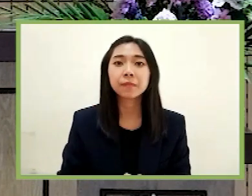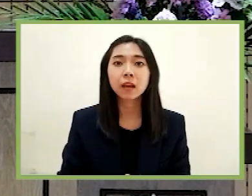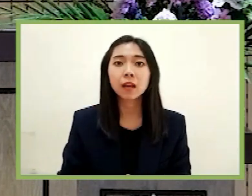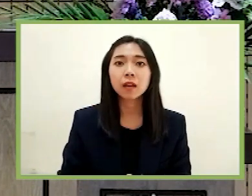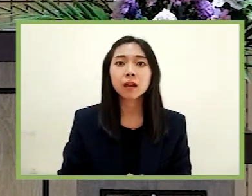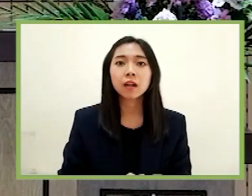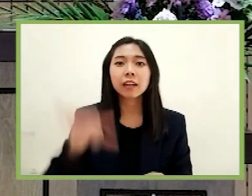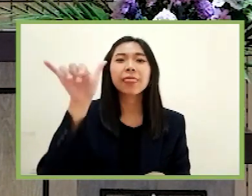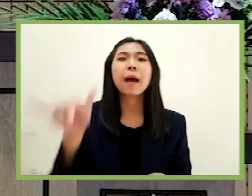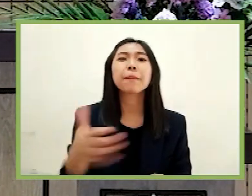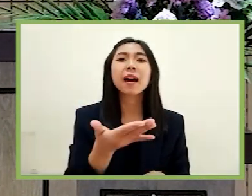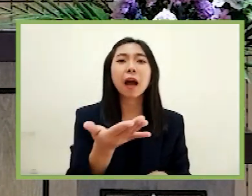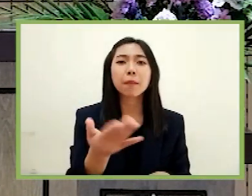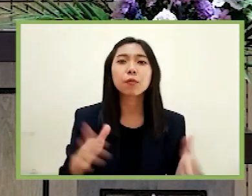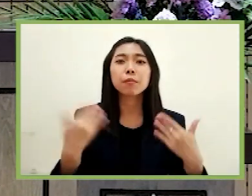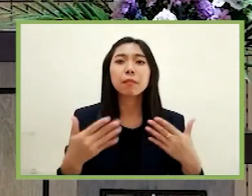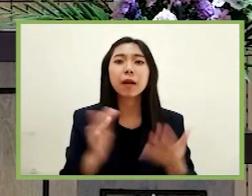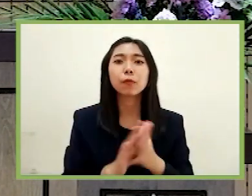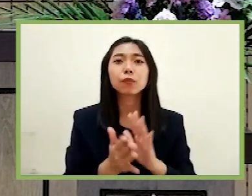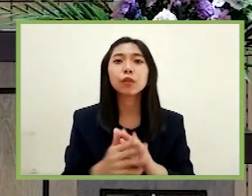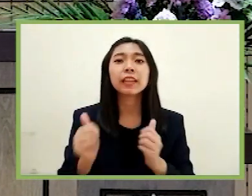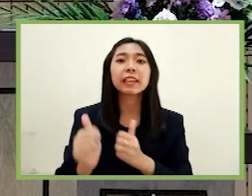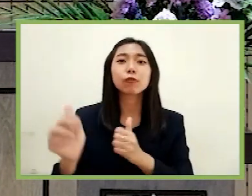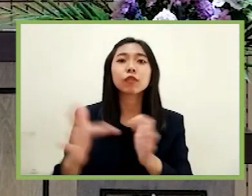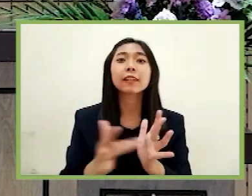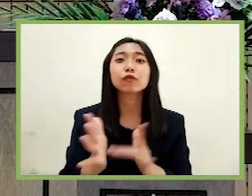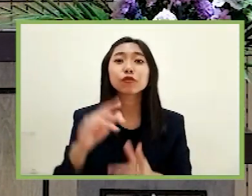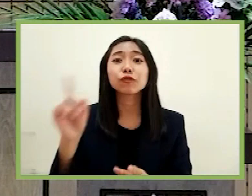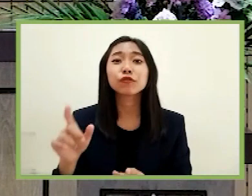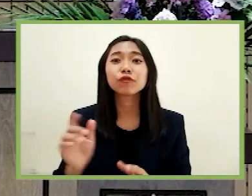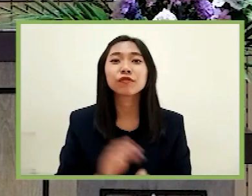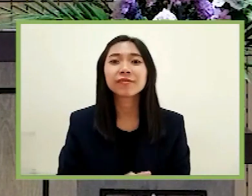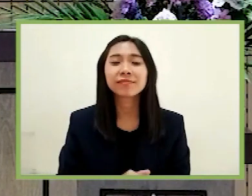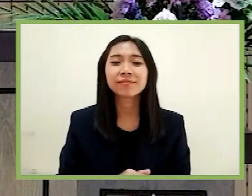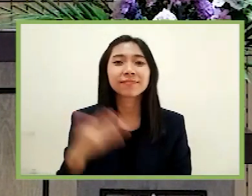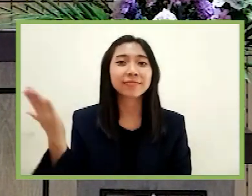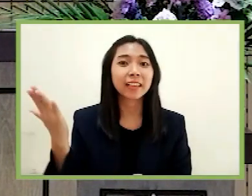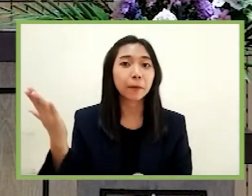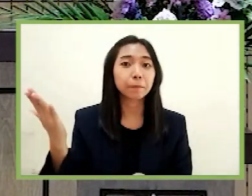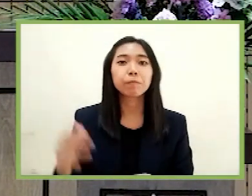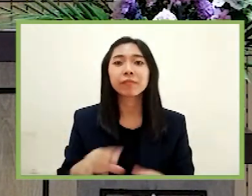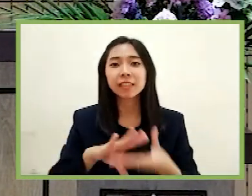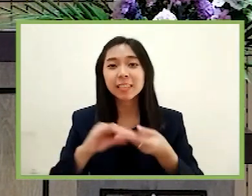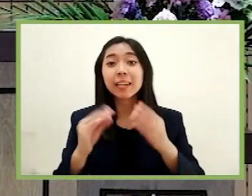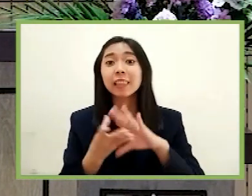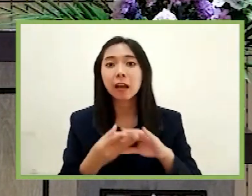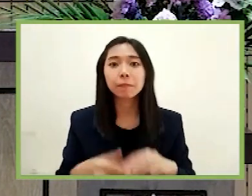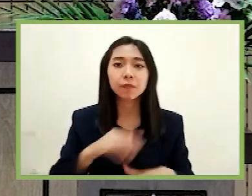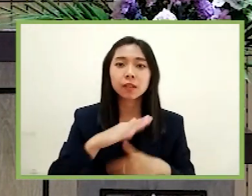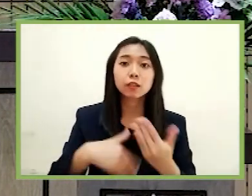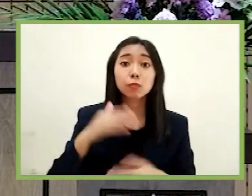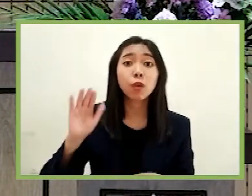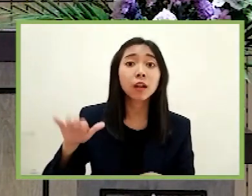sih mau jadi Kristen lalu dia bercerita semua adik-adiknya